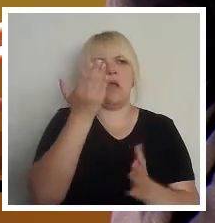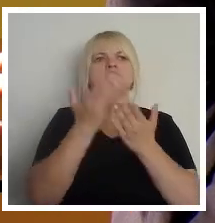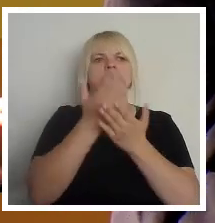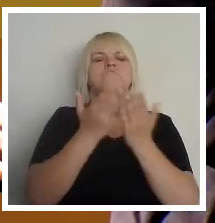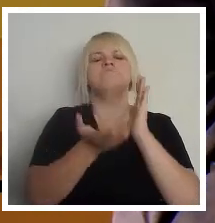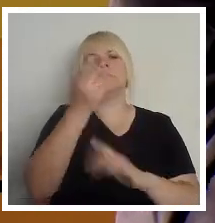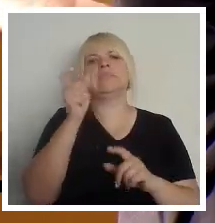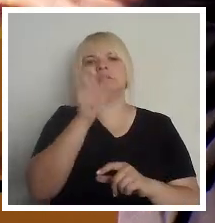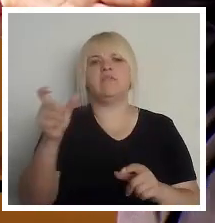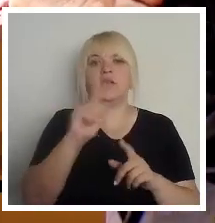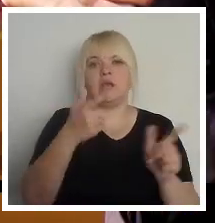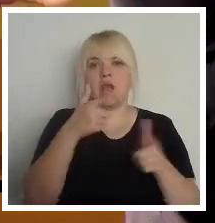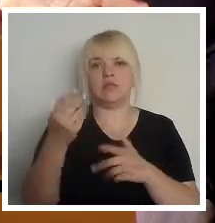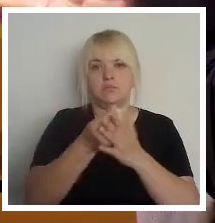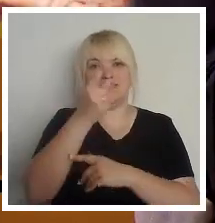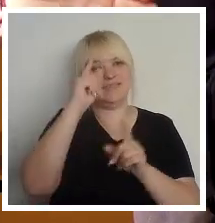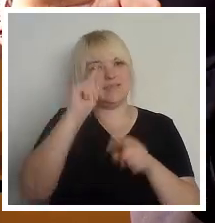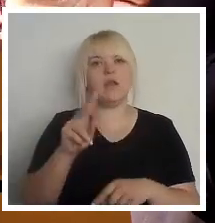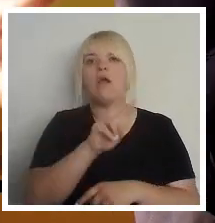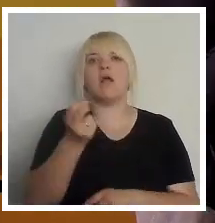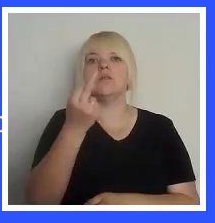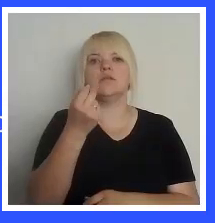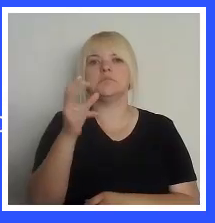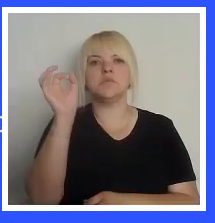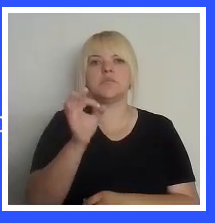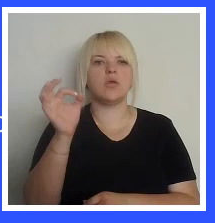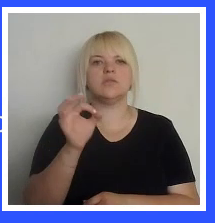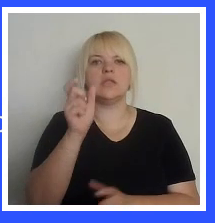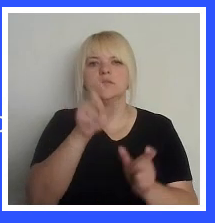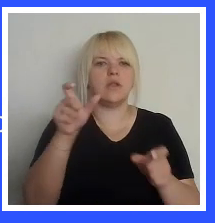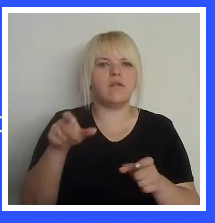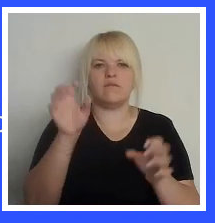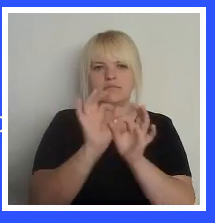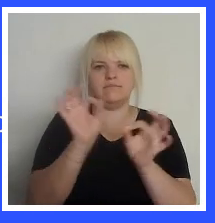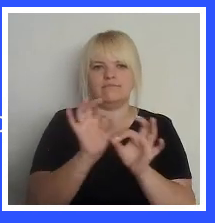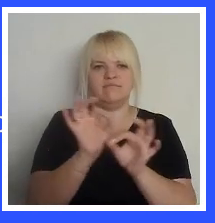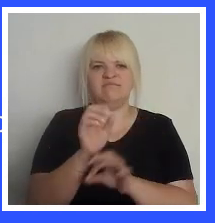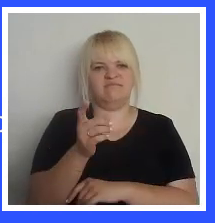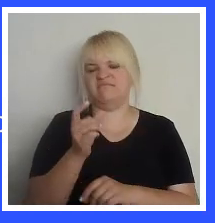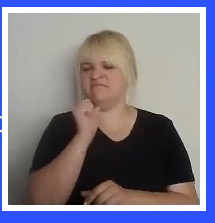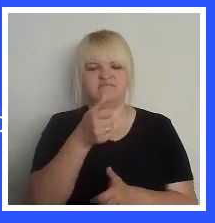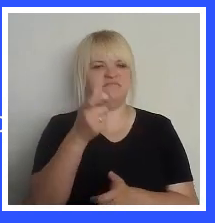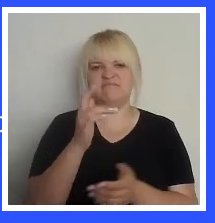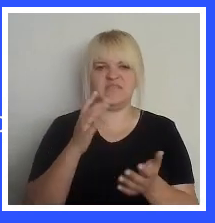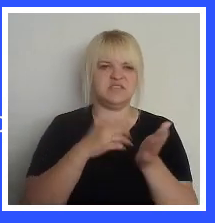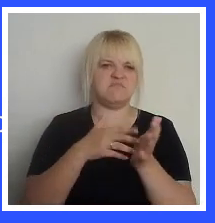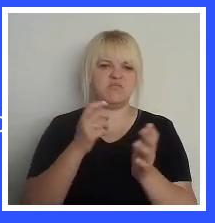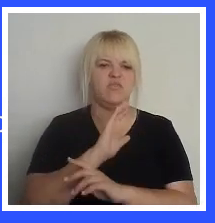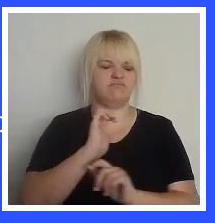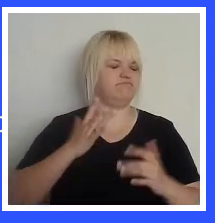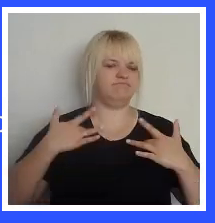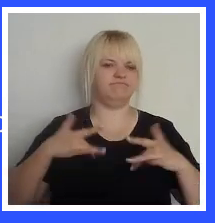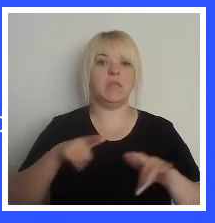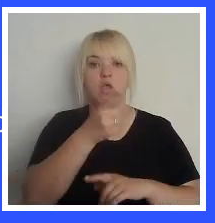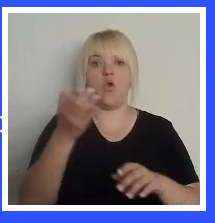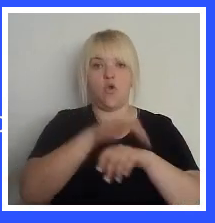gatavi maksāt, nu kas ir ar tiem 13%, kurus mēs nekādīgi nevaram uzrunāt? Tā ir konkrēta sabiedrības daļa,